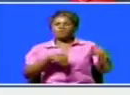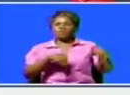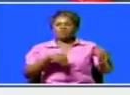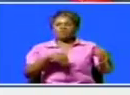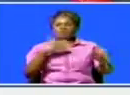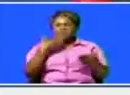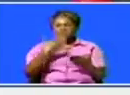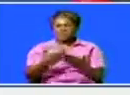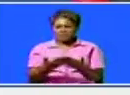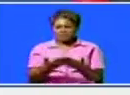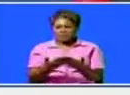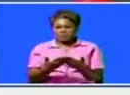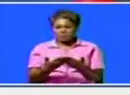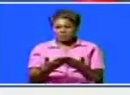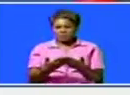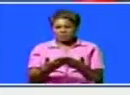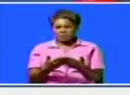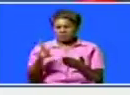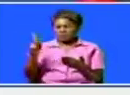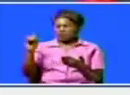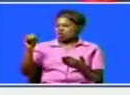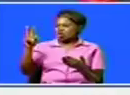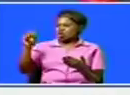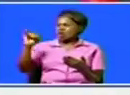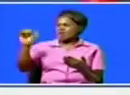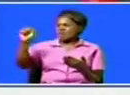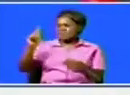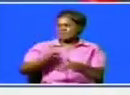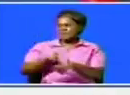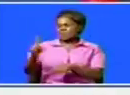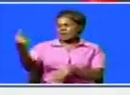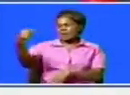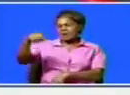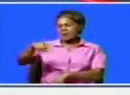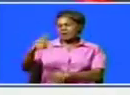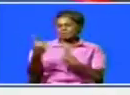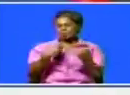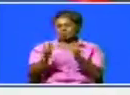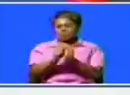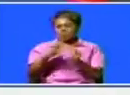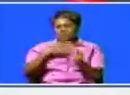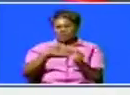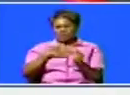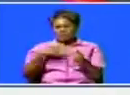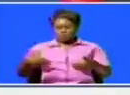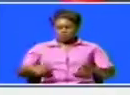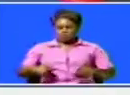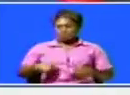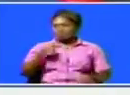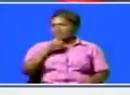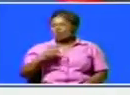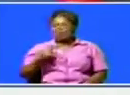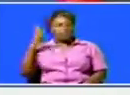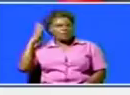Yes. Asante sana Uncle Konias kwa kuweza kutenga muda wako na kuweza kufika, umezungumza nasi, vijana, wazee